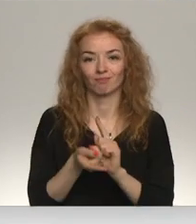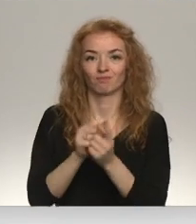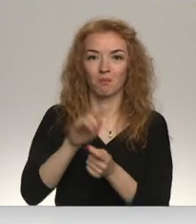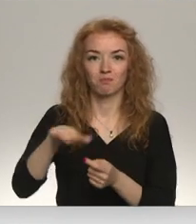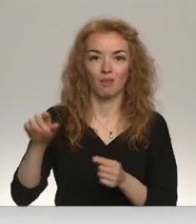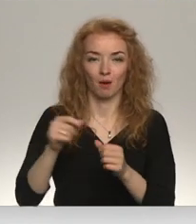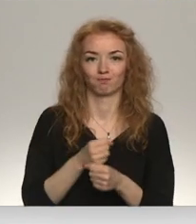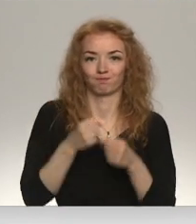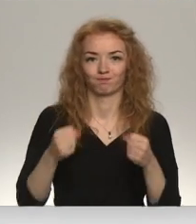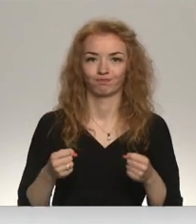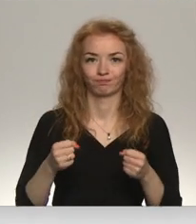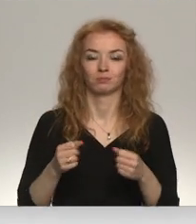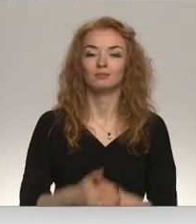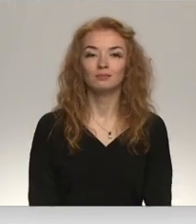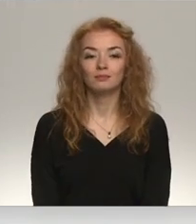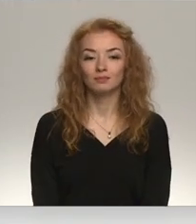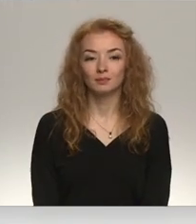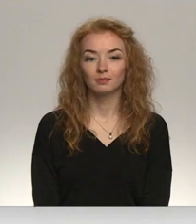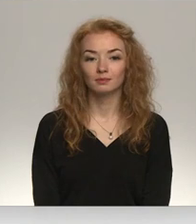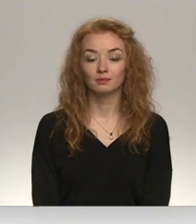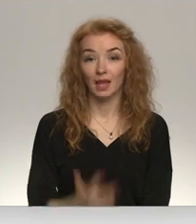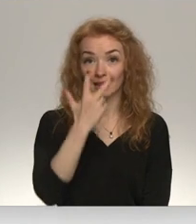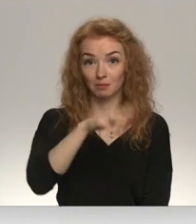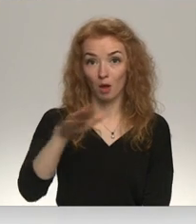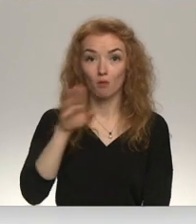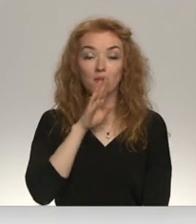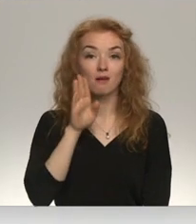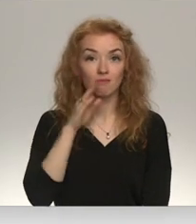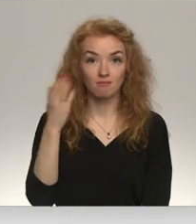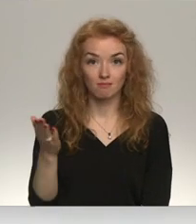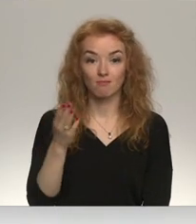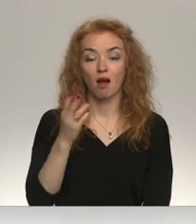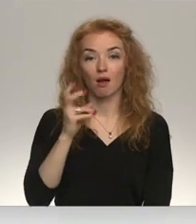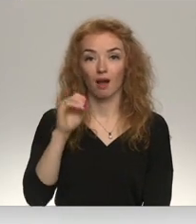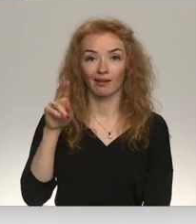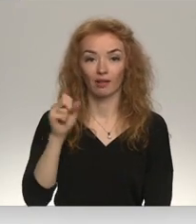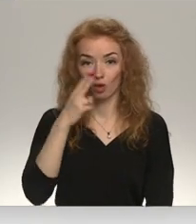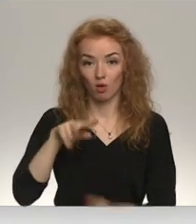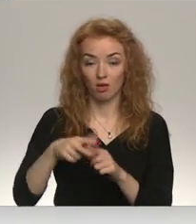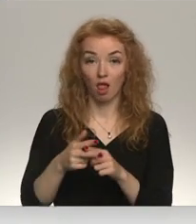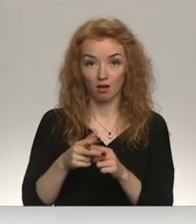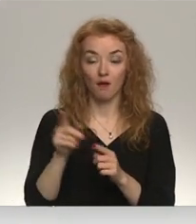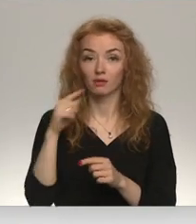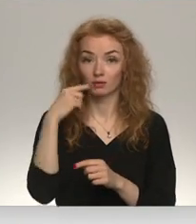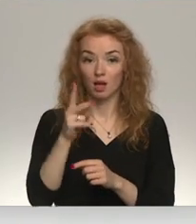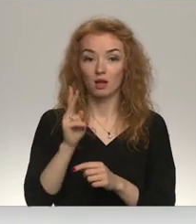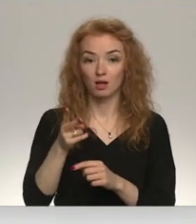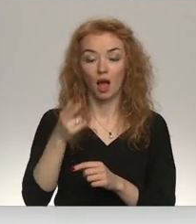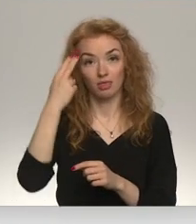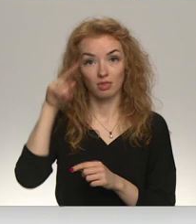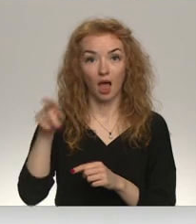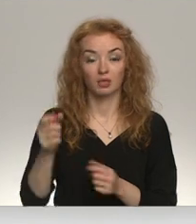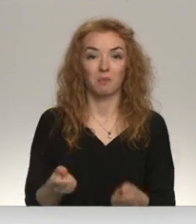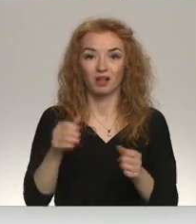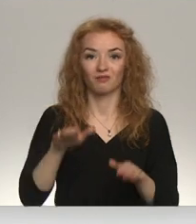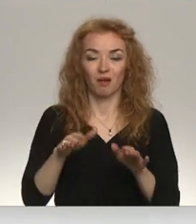un liekā svara pieaugumu. Triju bērnu mamma Karīna no Jelgavas stāsta, ka dēlus liekā svara problēma nav skārusi, bet